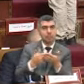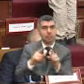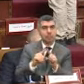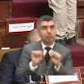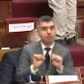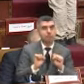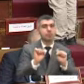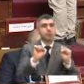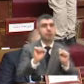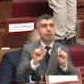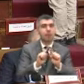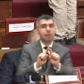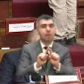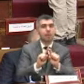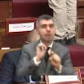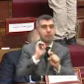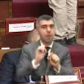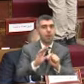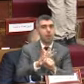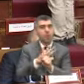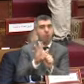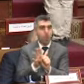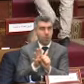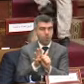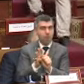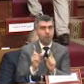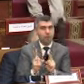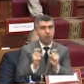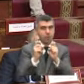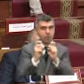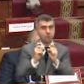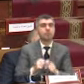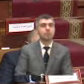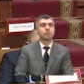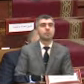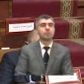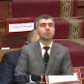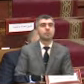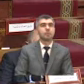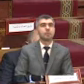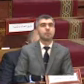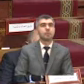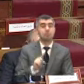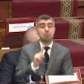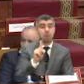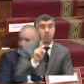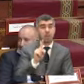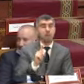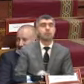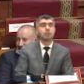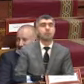ضد هاد المناعه الاقتصاديه ضد هاد الفيروس اللي اجتاحنا، انما